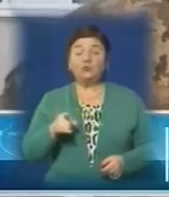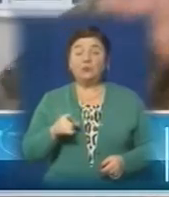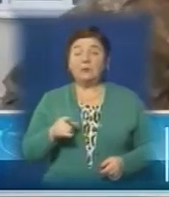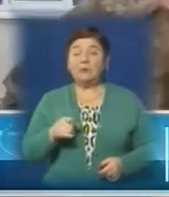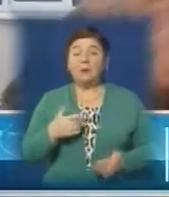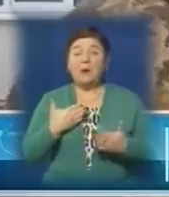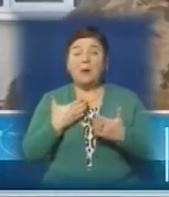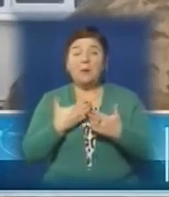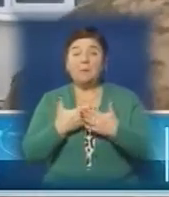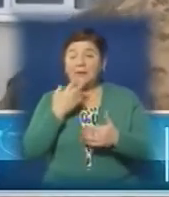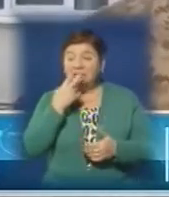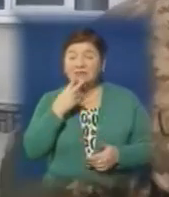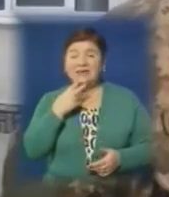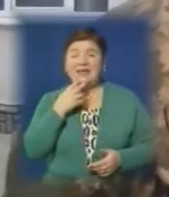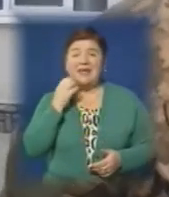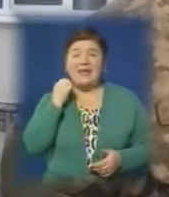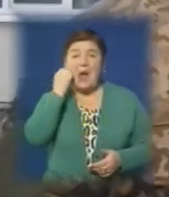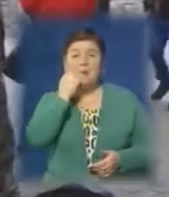вижили, ви бачите, не бритий таке є.